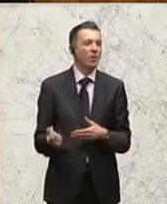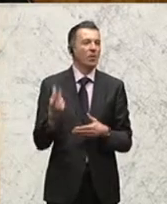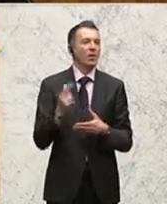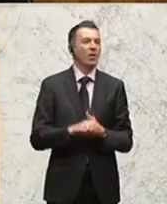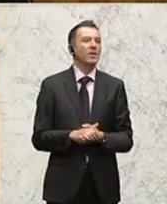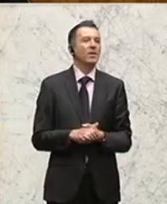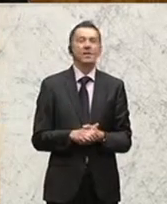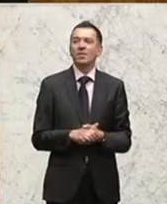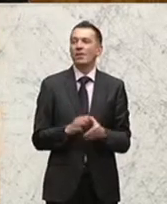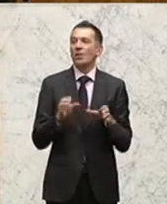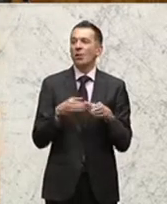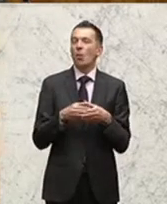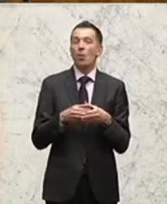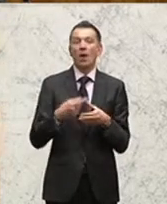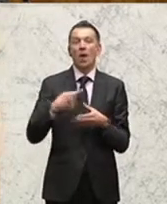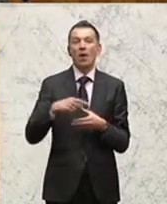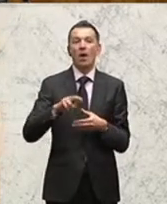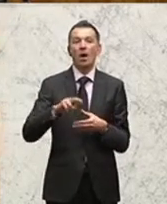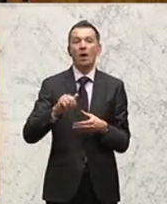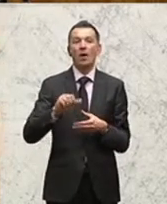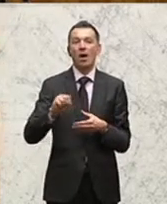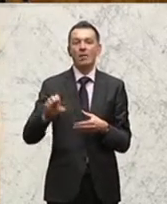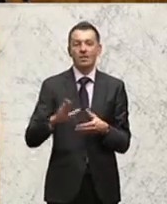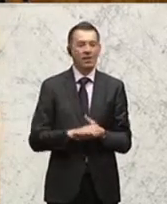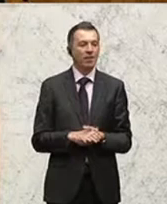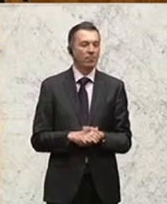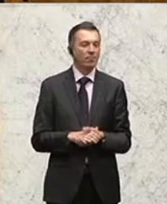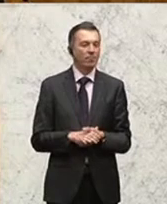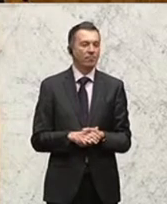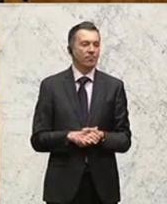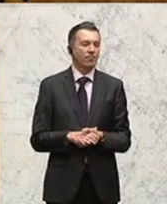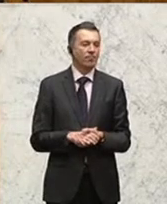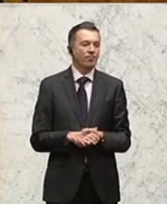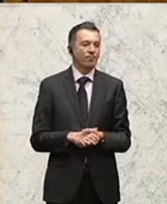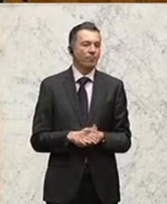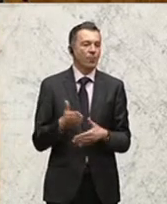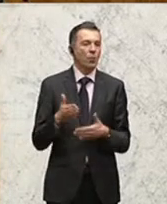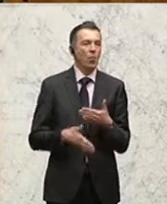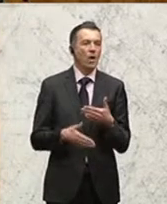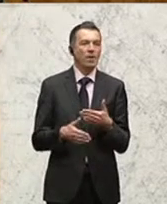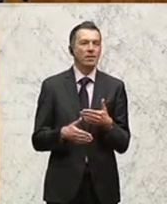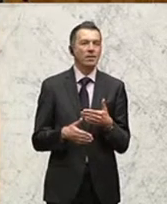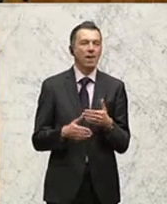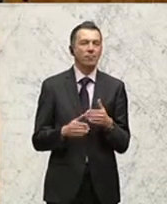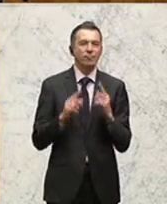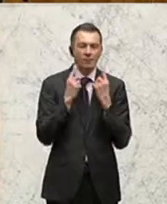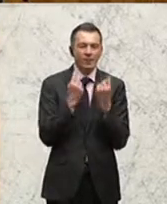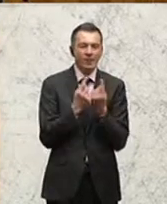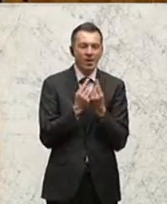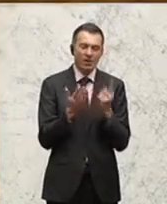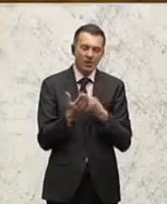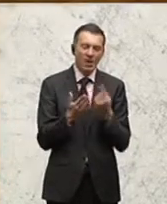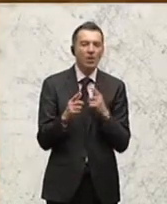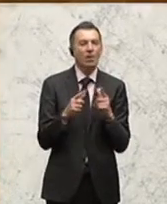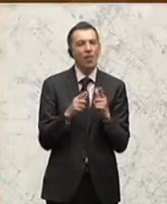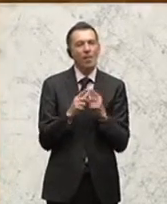hier die Gruppe Grasser, die hier vorgegangen ist und also zuletzt im Format nachlesbar die